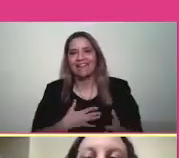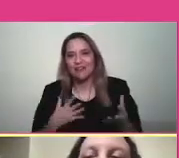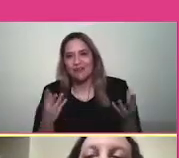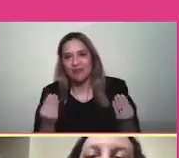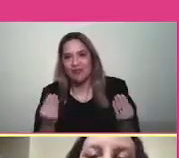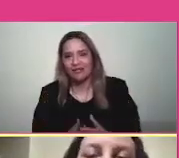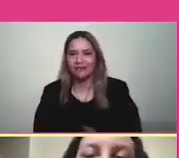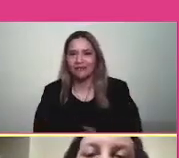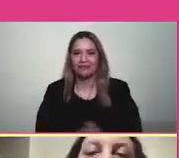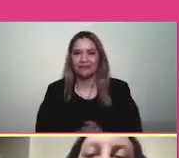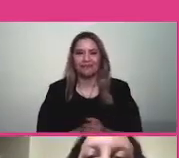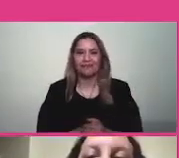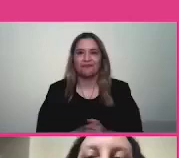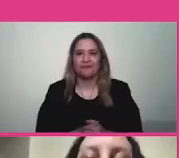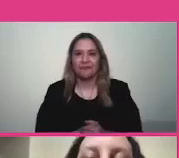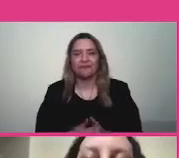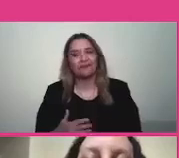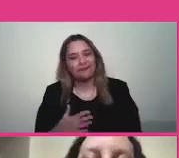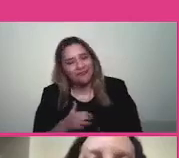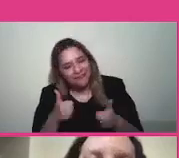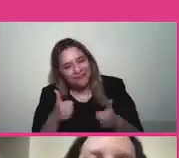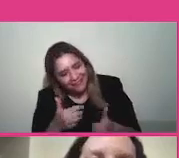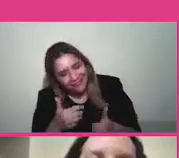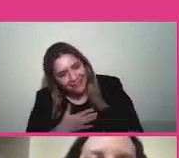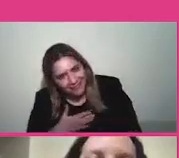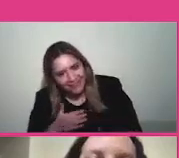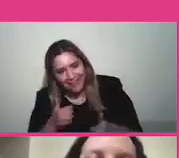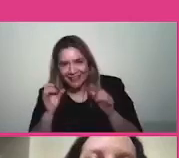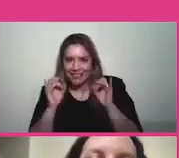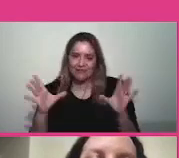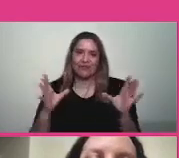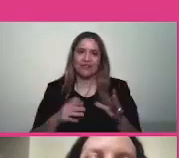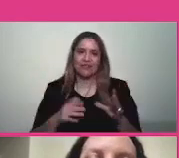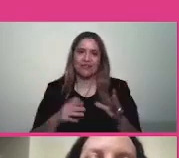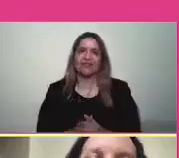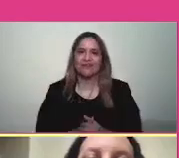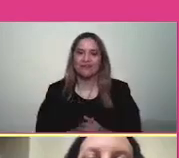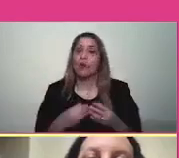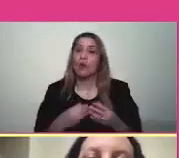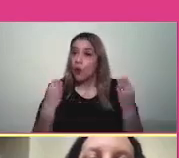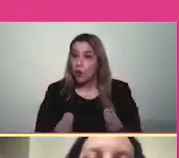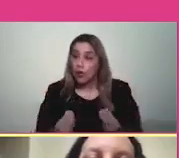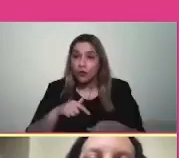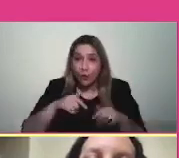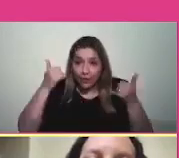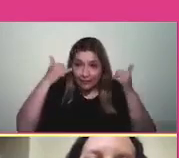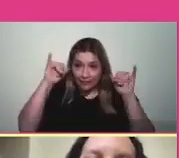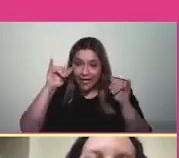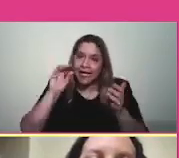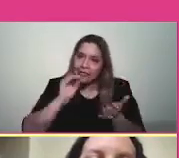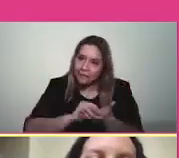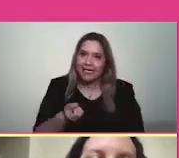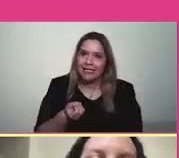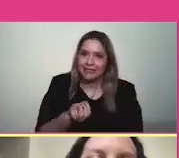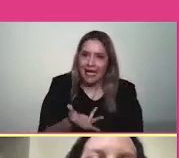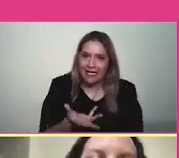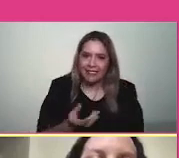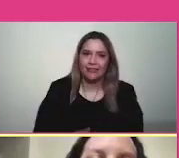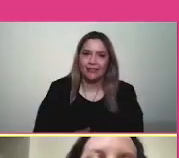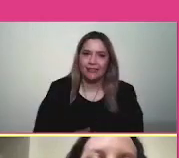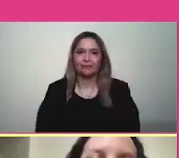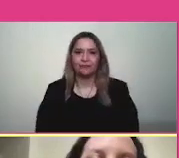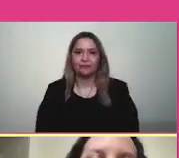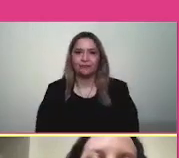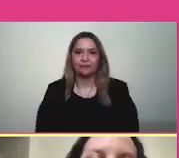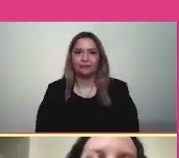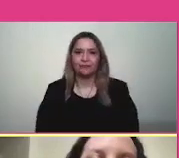Αγγελική. Καλά, τίποτα. Τέλεια, ωραία. Οπότε τώρα το τέρας μας δίνει ακόμα μια ζαριά. Για